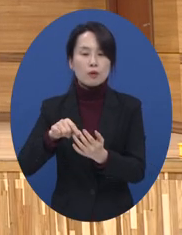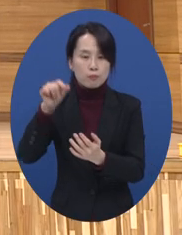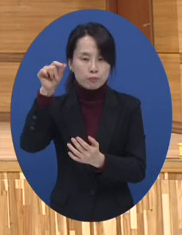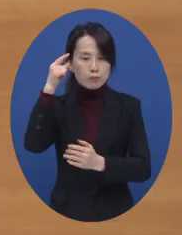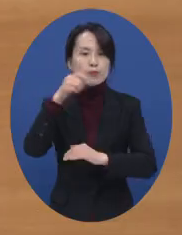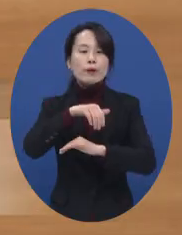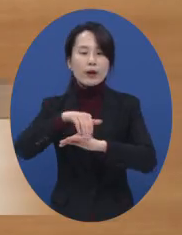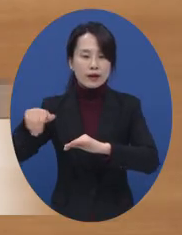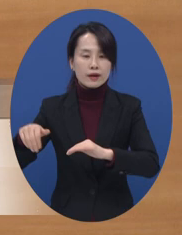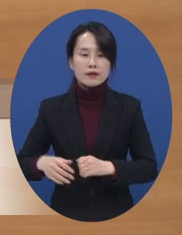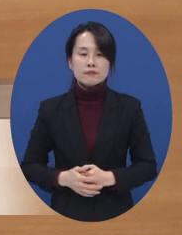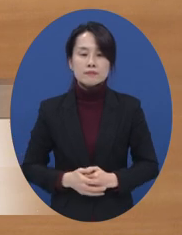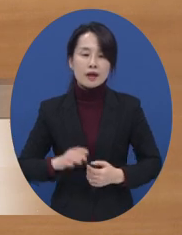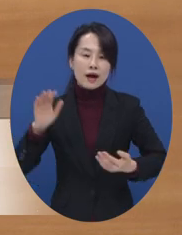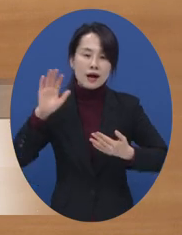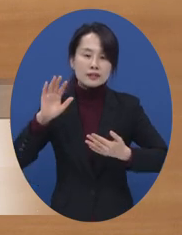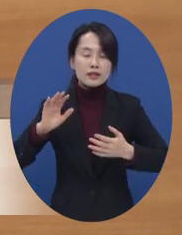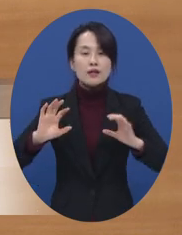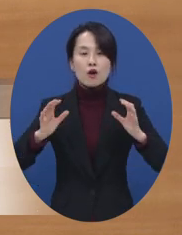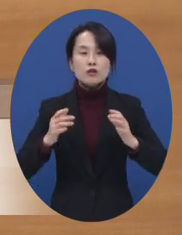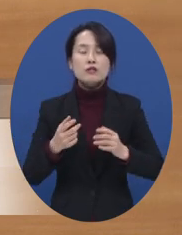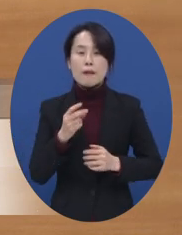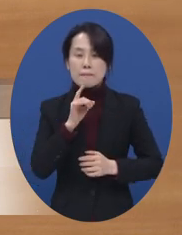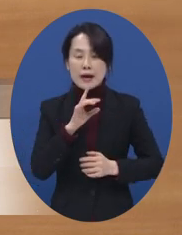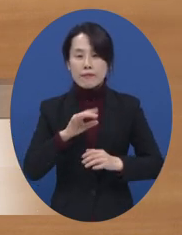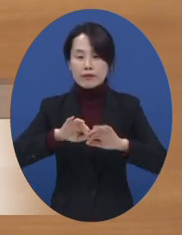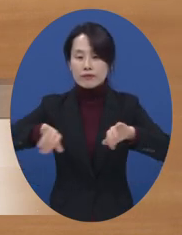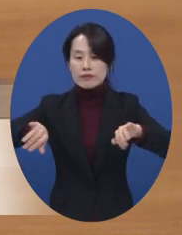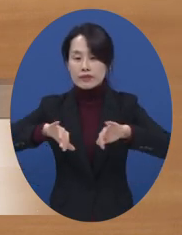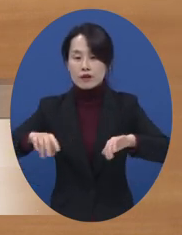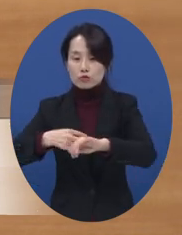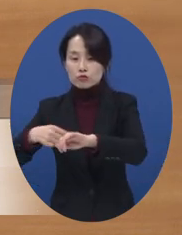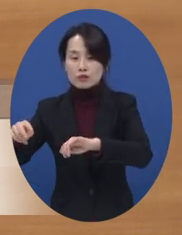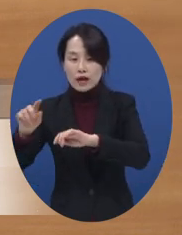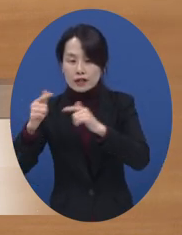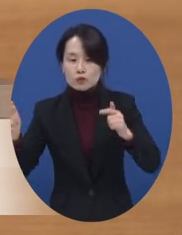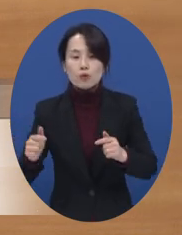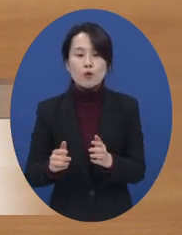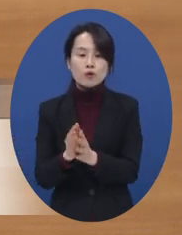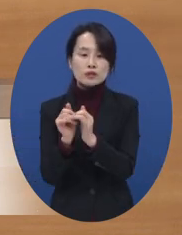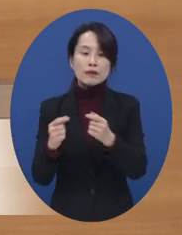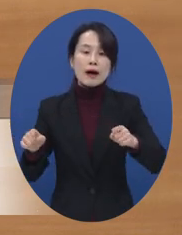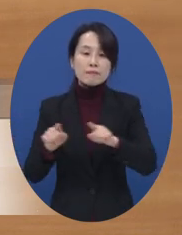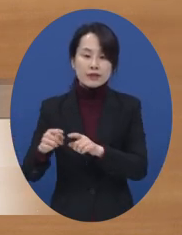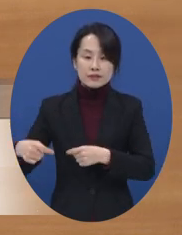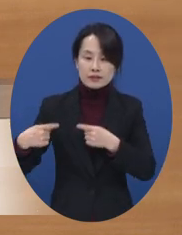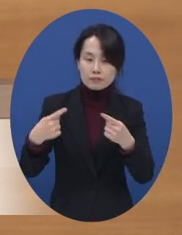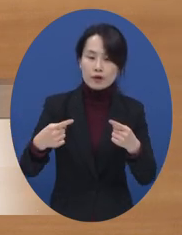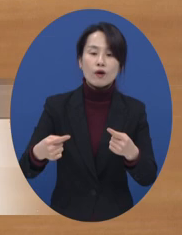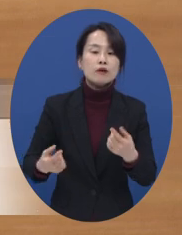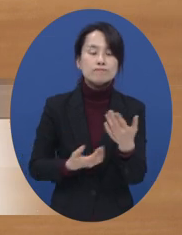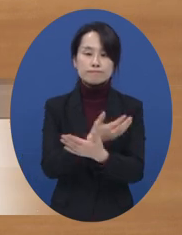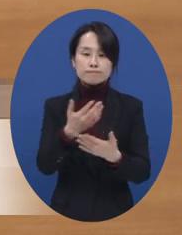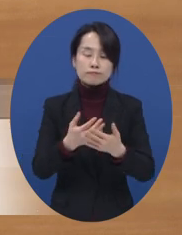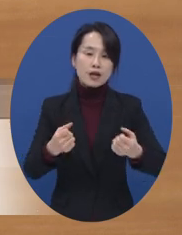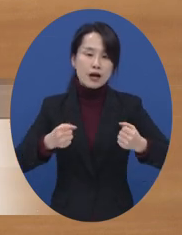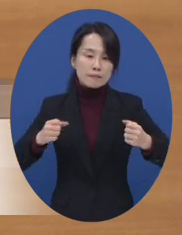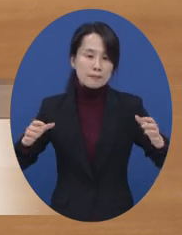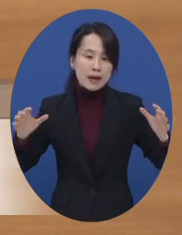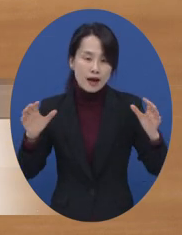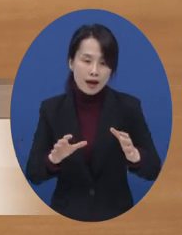했습니다. 학생들, 어린이들만 따로 수용하는 것이 아니고 이 지역 주민들이 함께 이용하고 화합하고